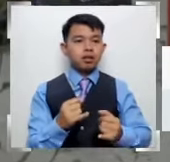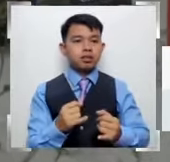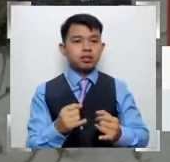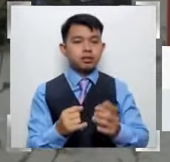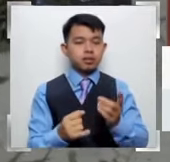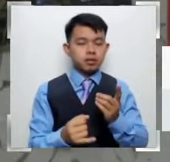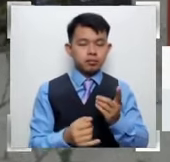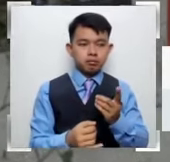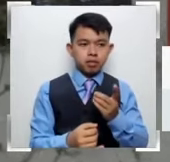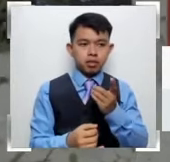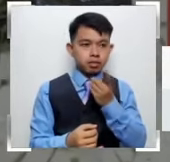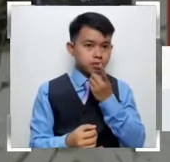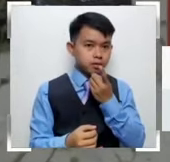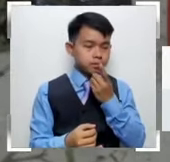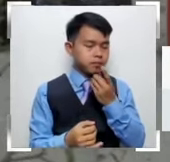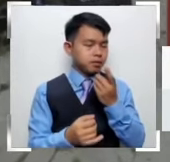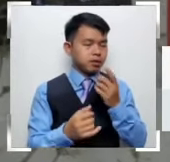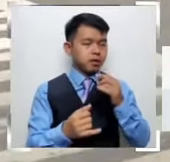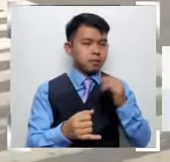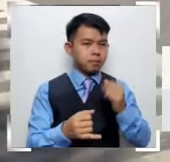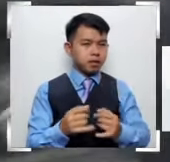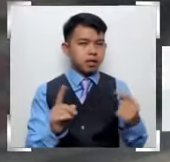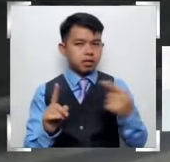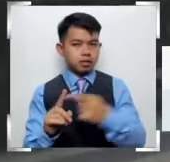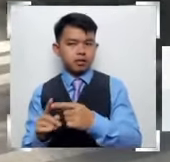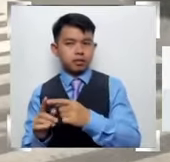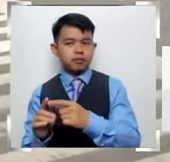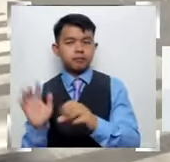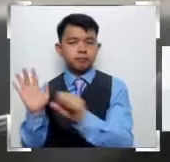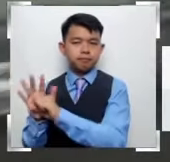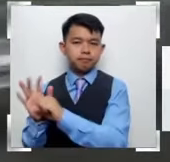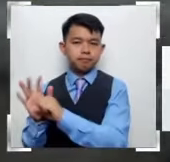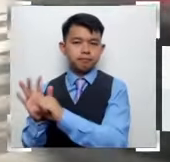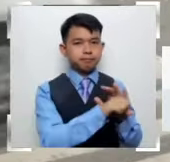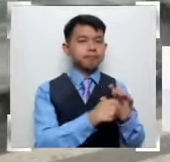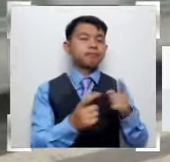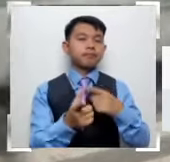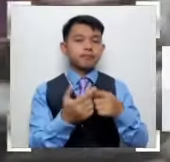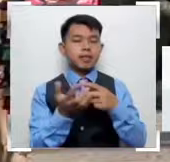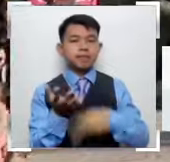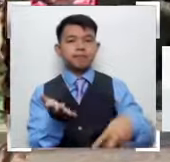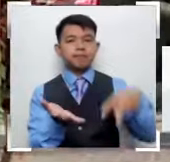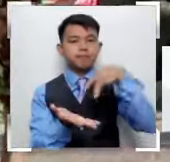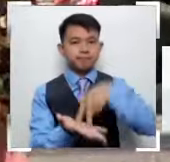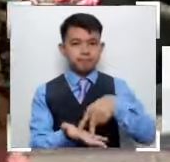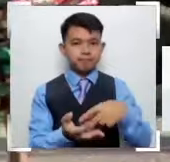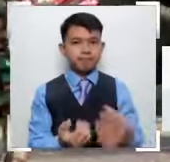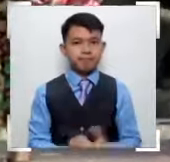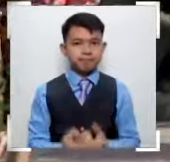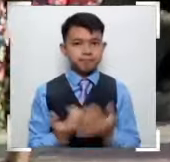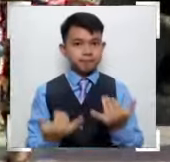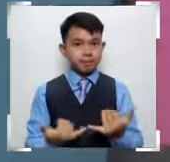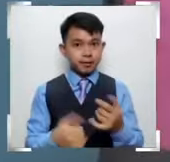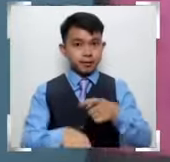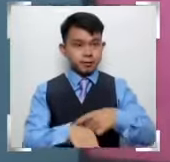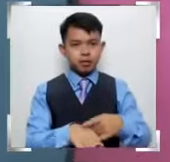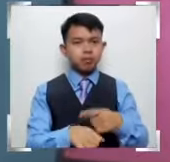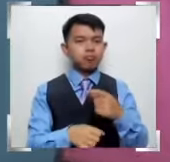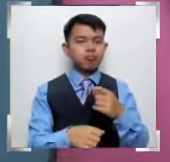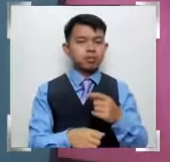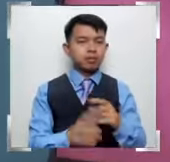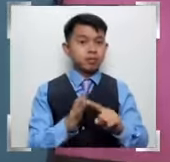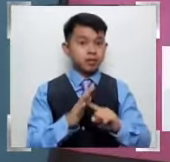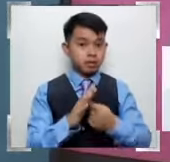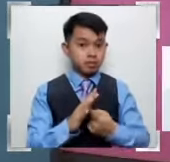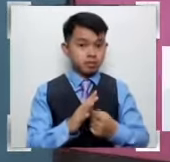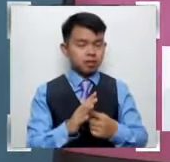pagkakapako sa krus at muling pagkabuhay. Siyempre, panahon na rin na sumasagad ang init at alinsangan ng summer. Kaya